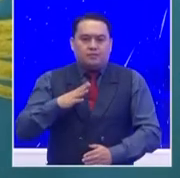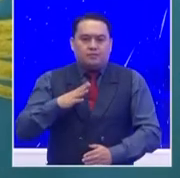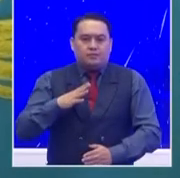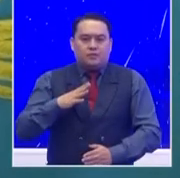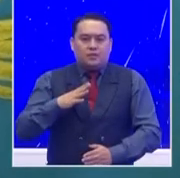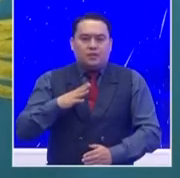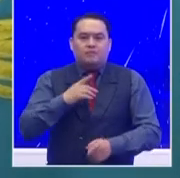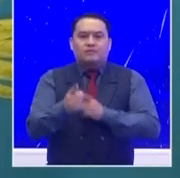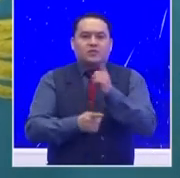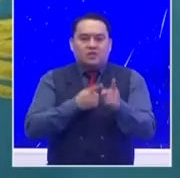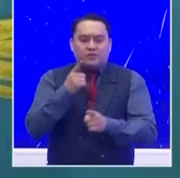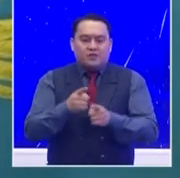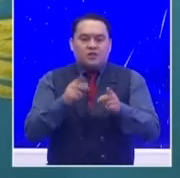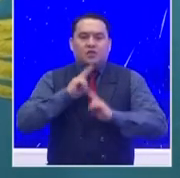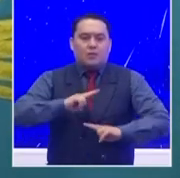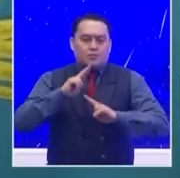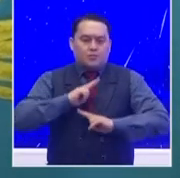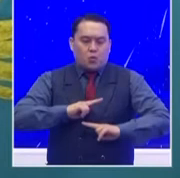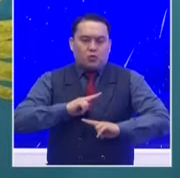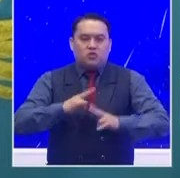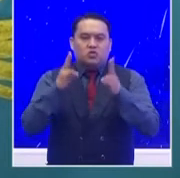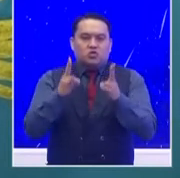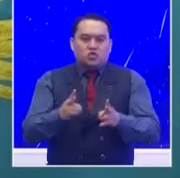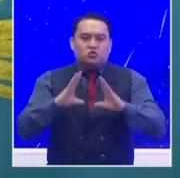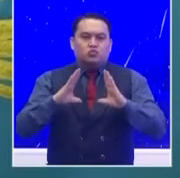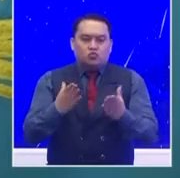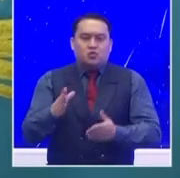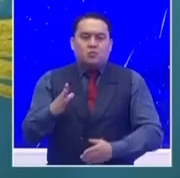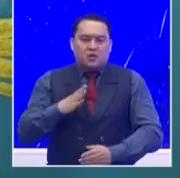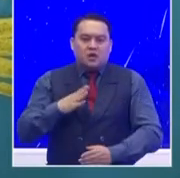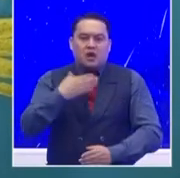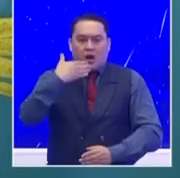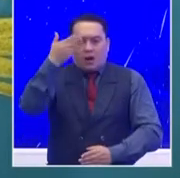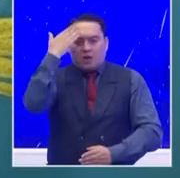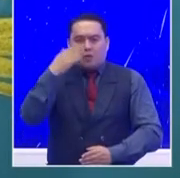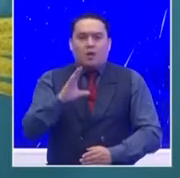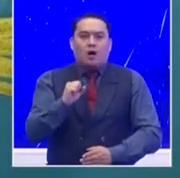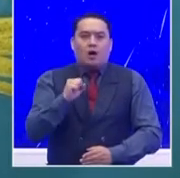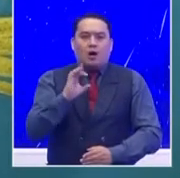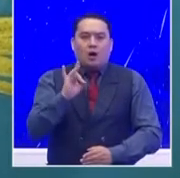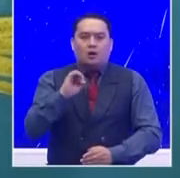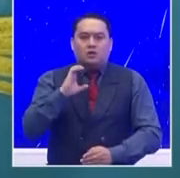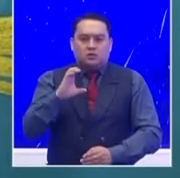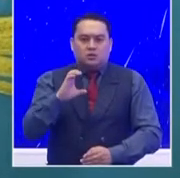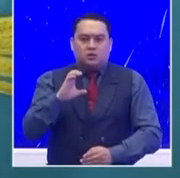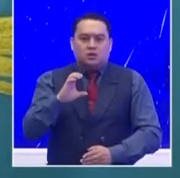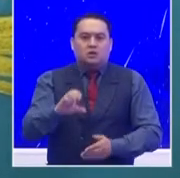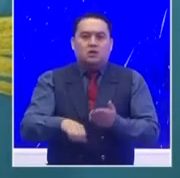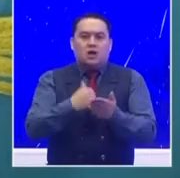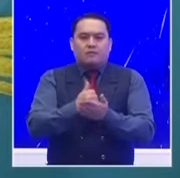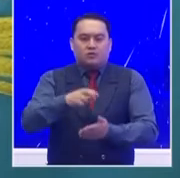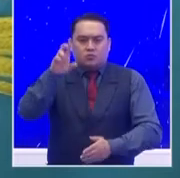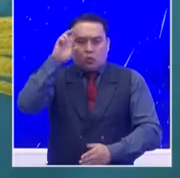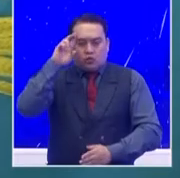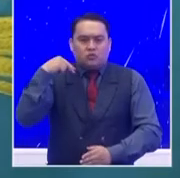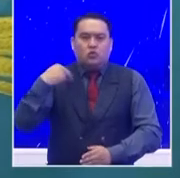последствий который случай vespa рыси вот и не медлит ваш сарказм желают